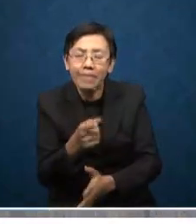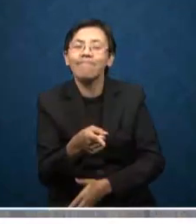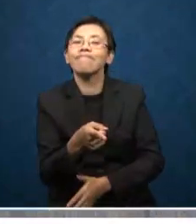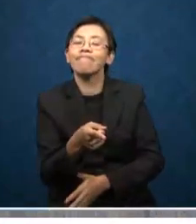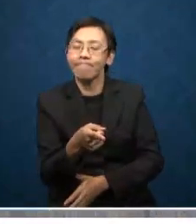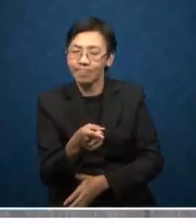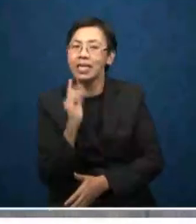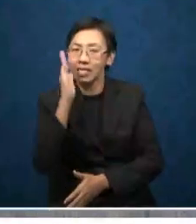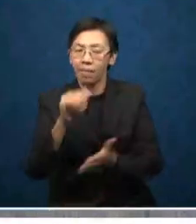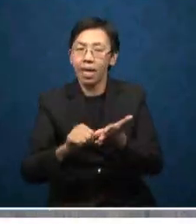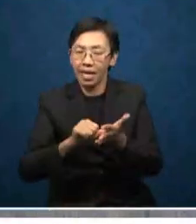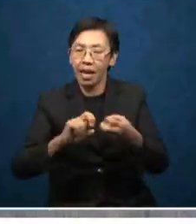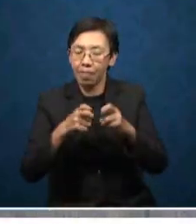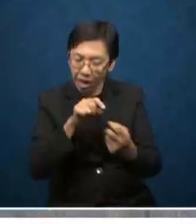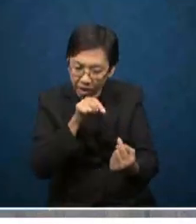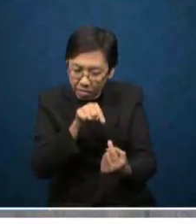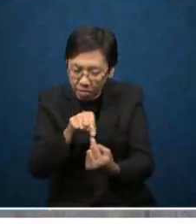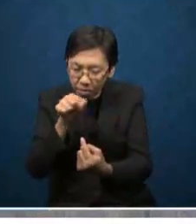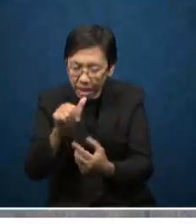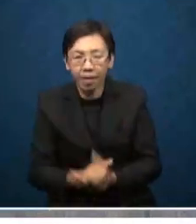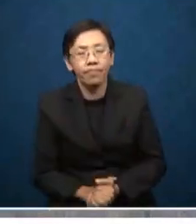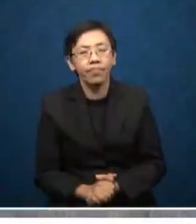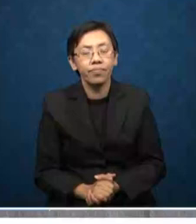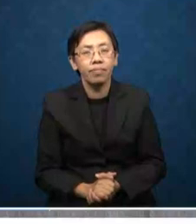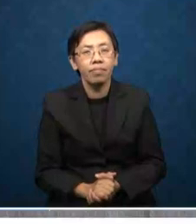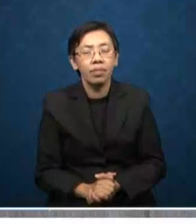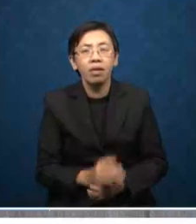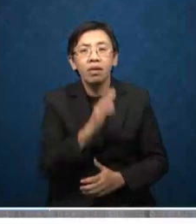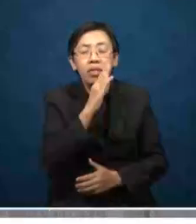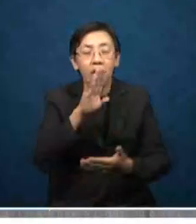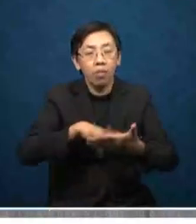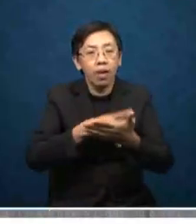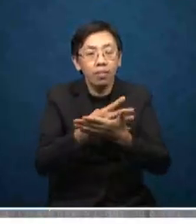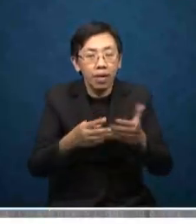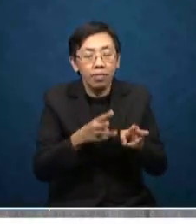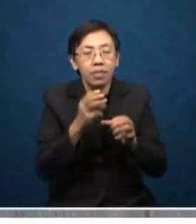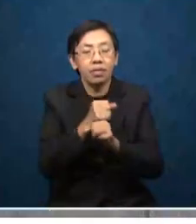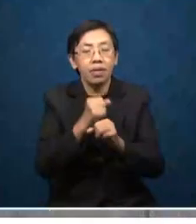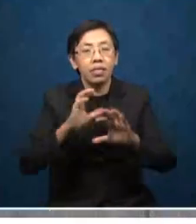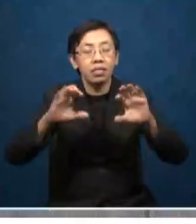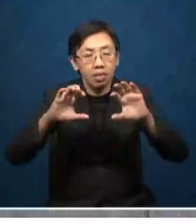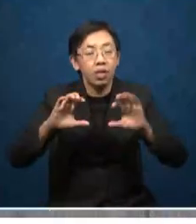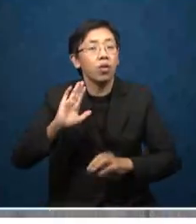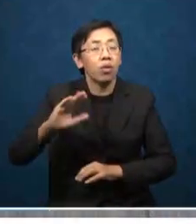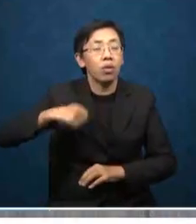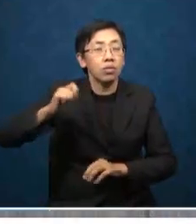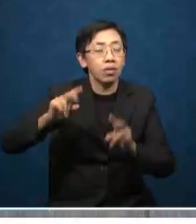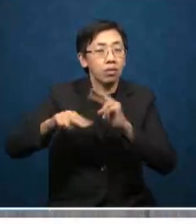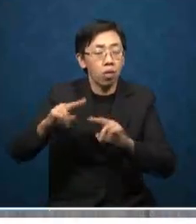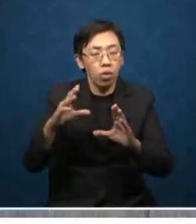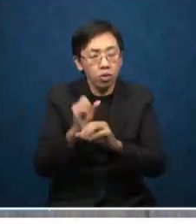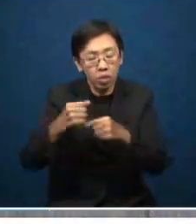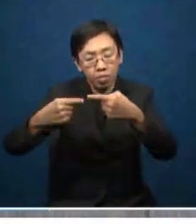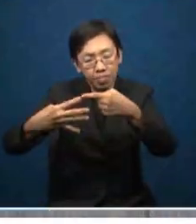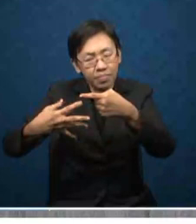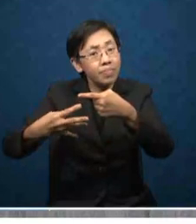ทำนองเดียวกันเรื่องการวิเคราะห์เหตุแห่งการฟ้องคดีหรือการวางแนวปฏิบัติราชการทางปกครองเนี่ยท่านสรุปไว้ 4-5